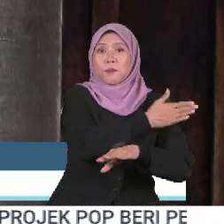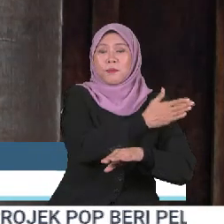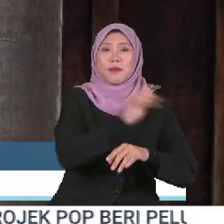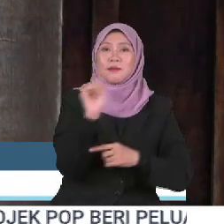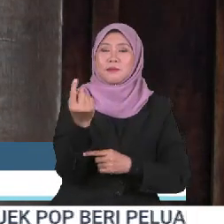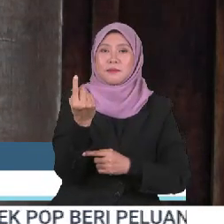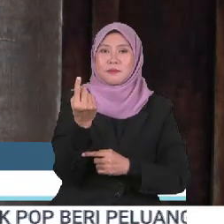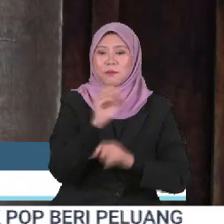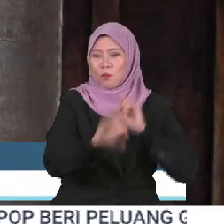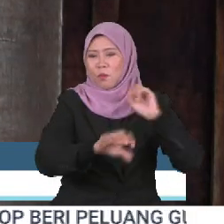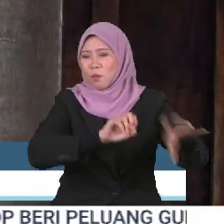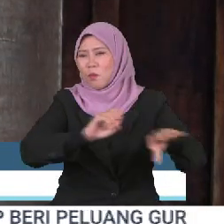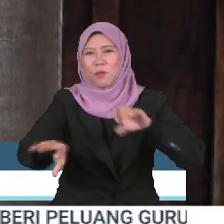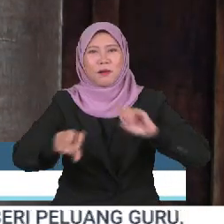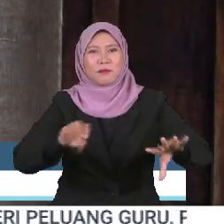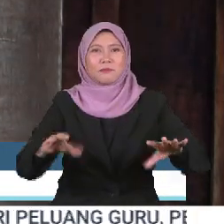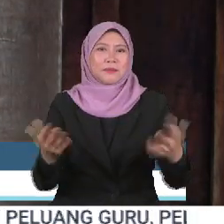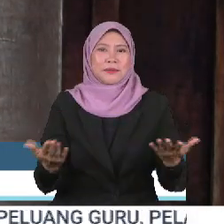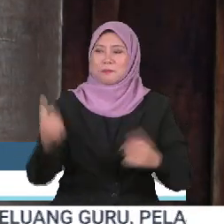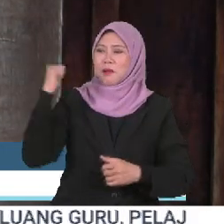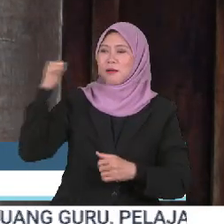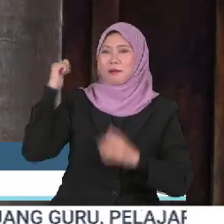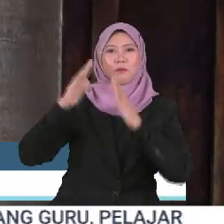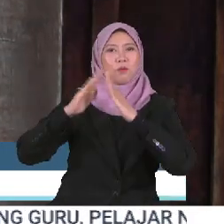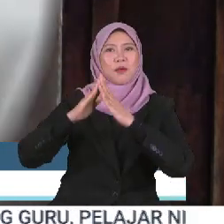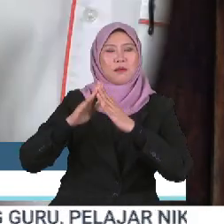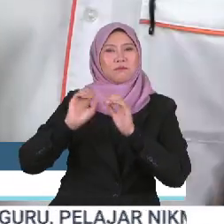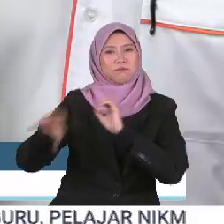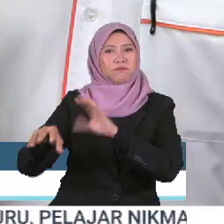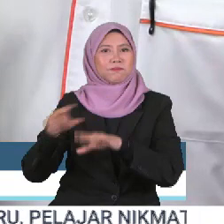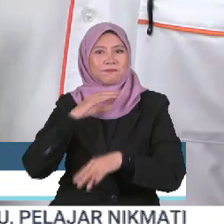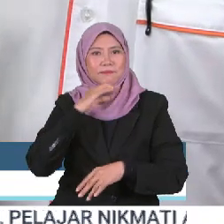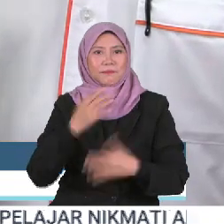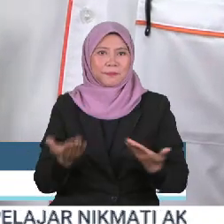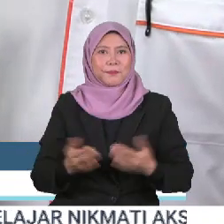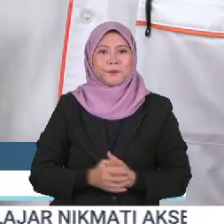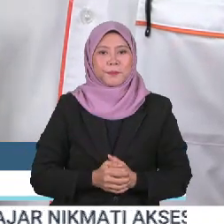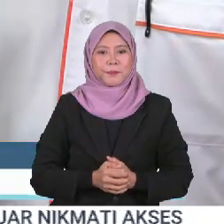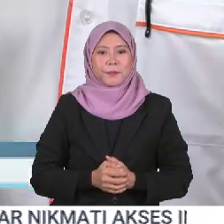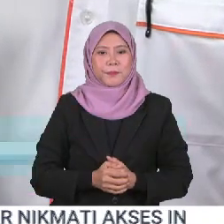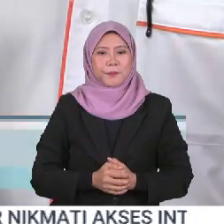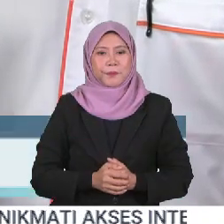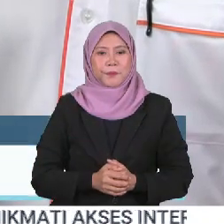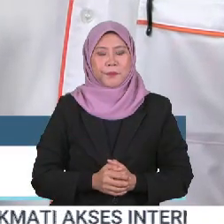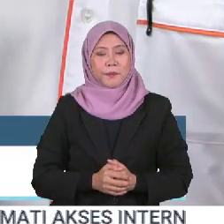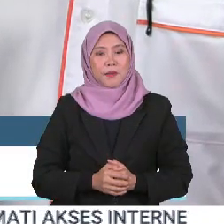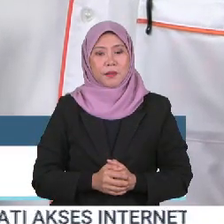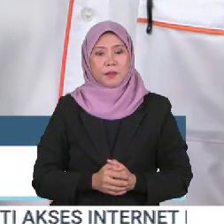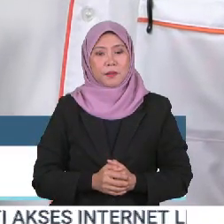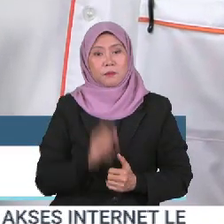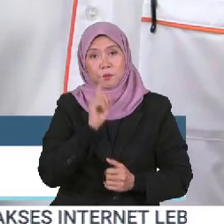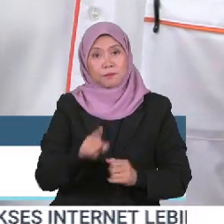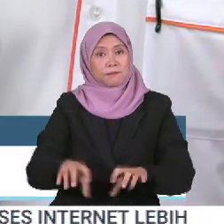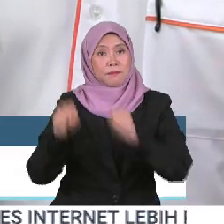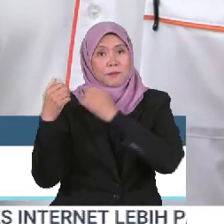hanya membuang sampah-sampah yang disediakan di belakang rumah dan sebagainya. HQ dah menyampaikan maklumat. Jadi salah satu daripada tugas